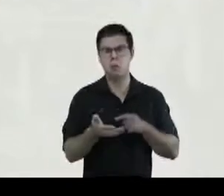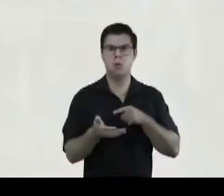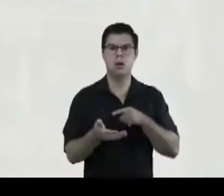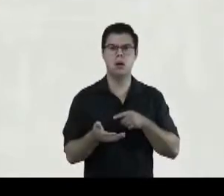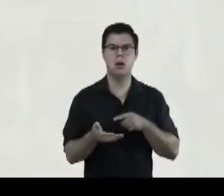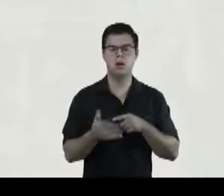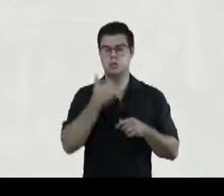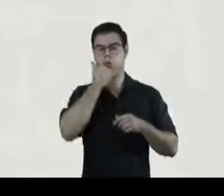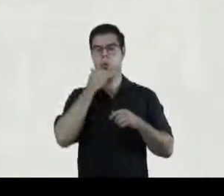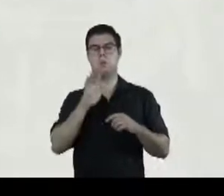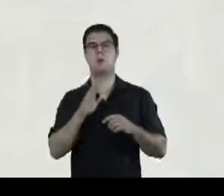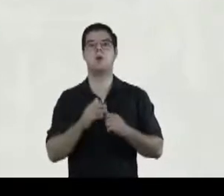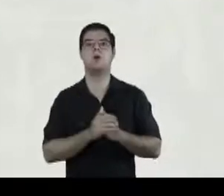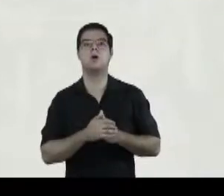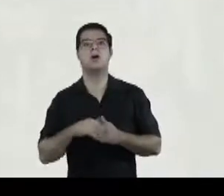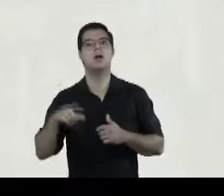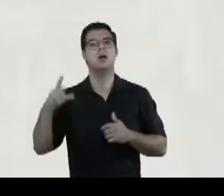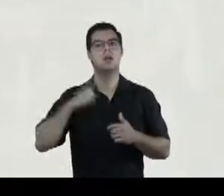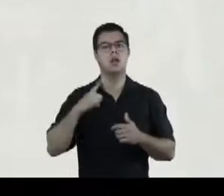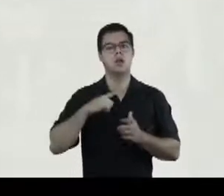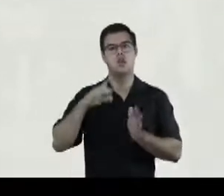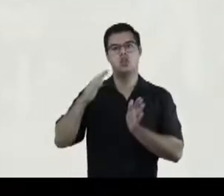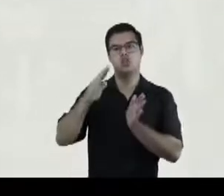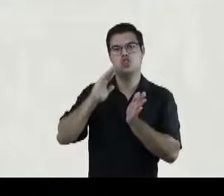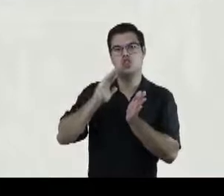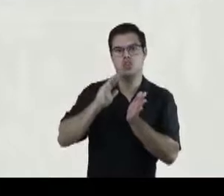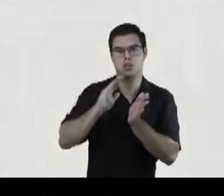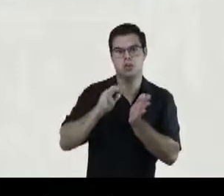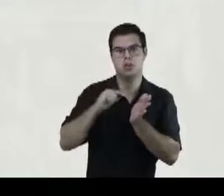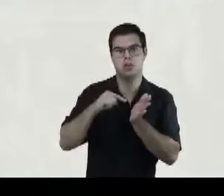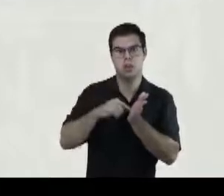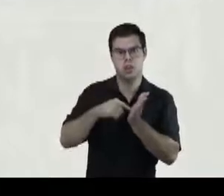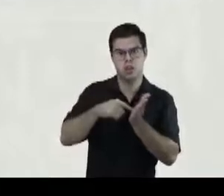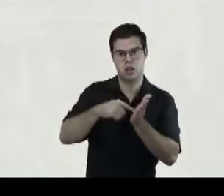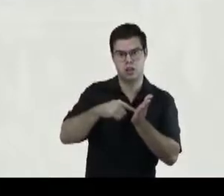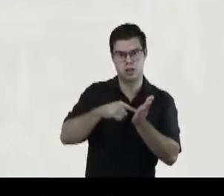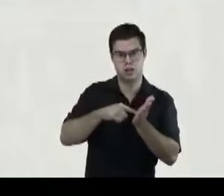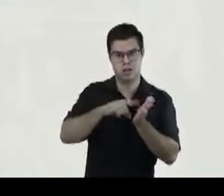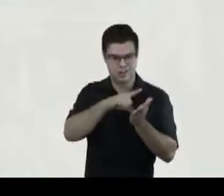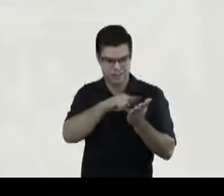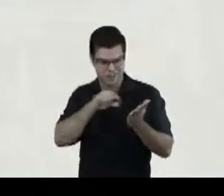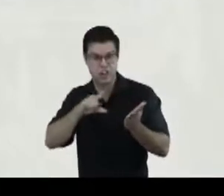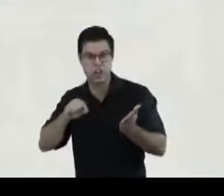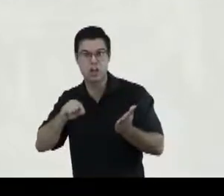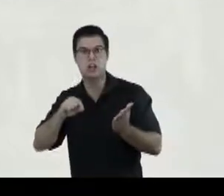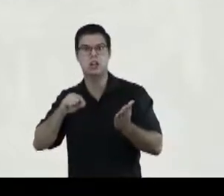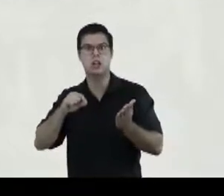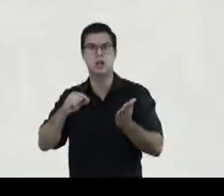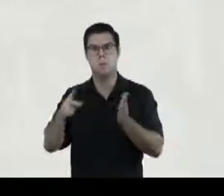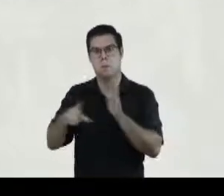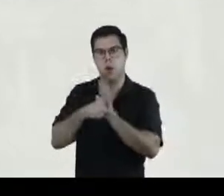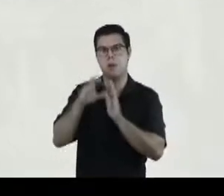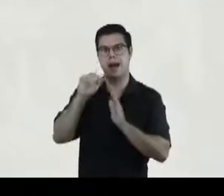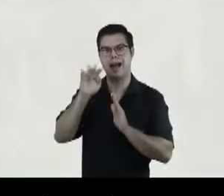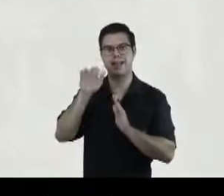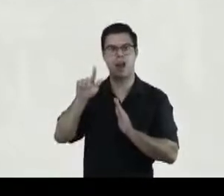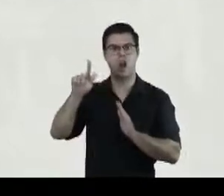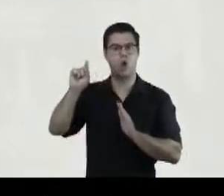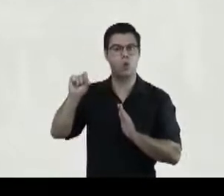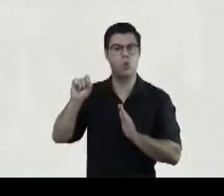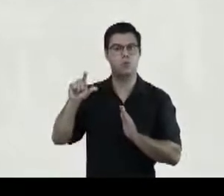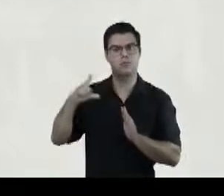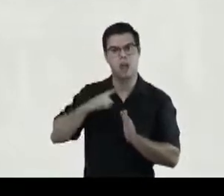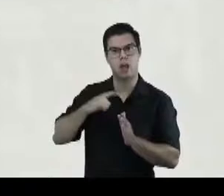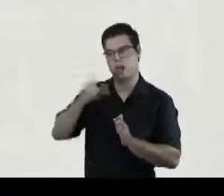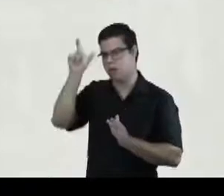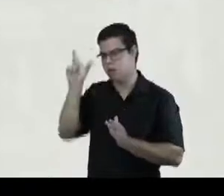moins vérifiées. Donc, du coup, le lecteur qui savait qu'il pouvait avoir une confiance aveugle dans French Vernacular Books,